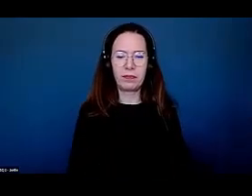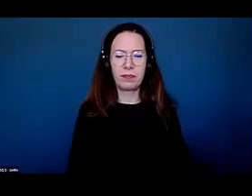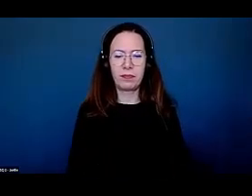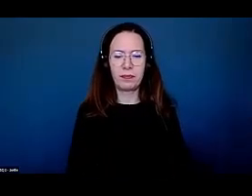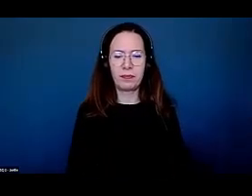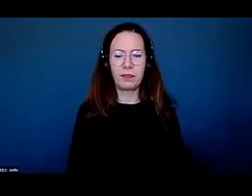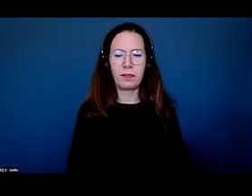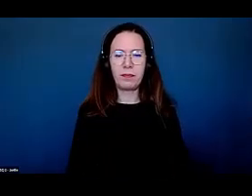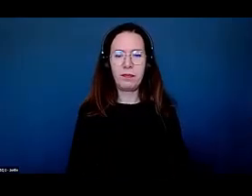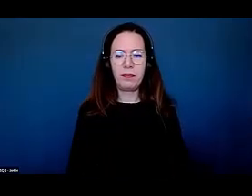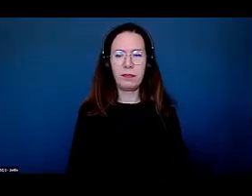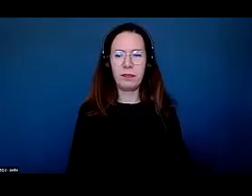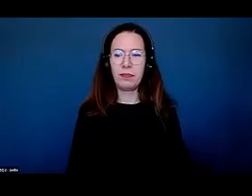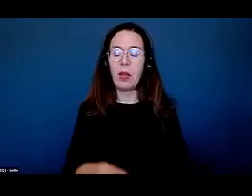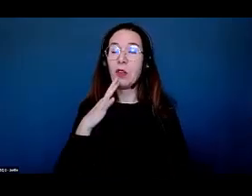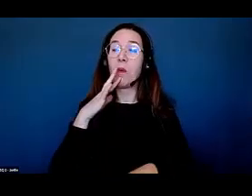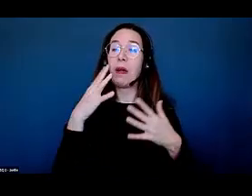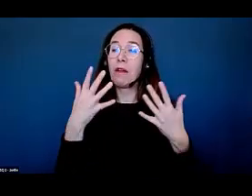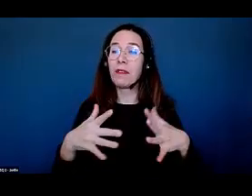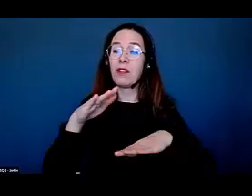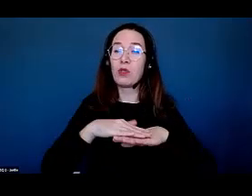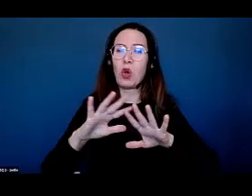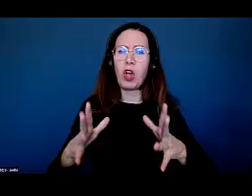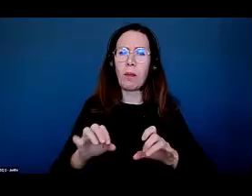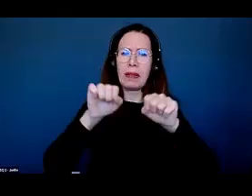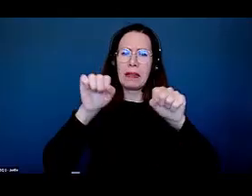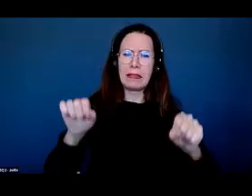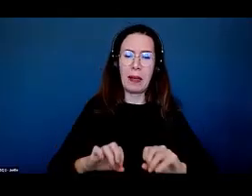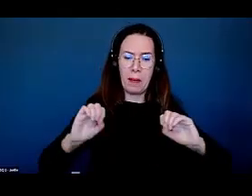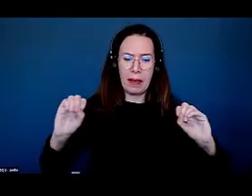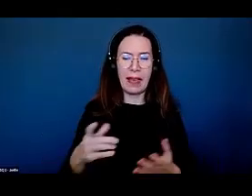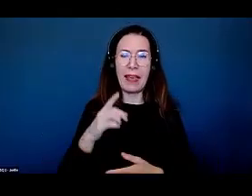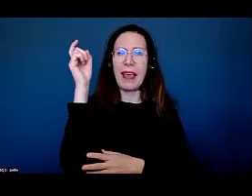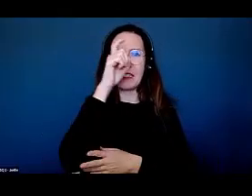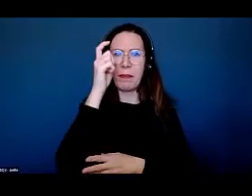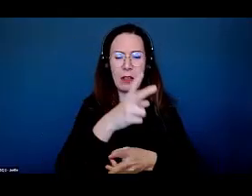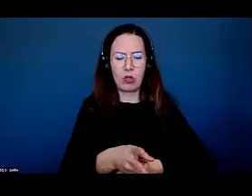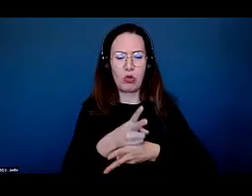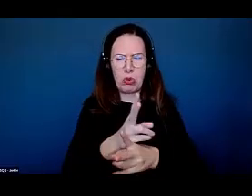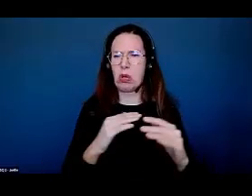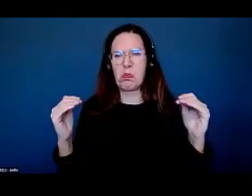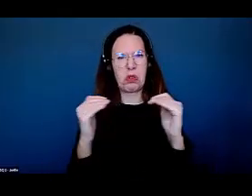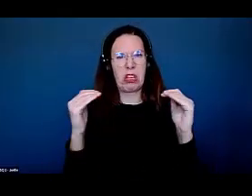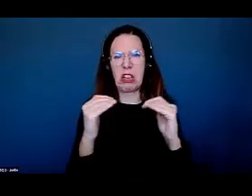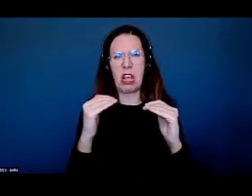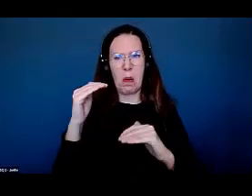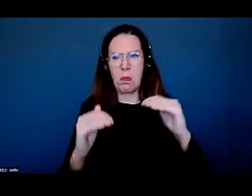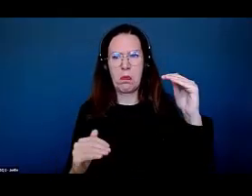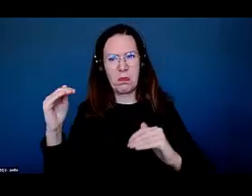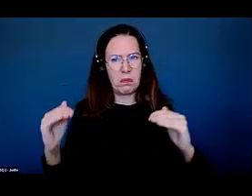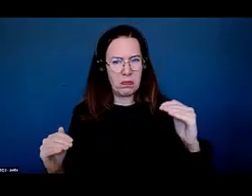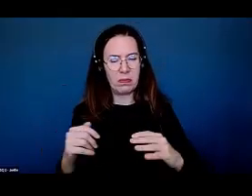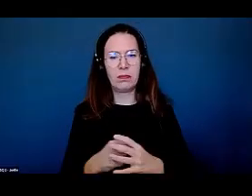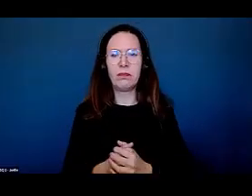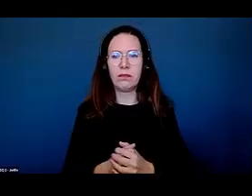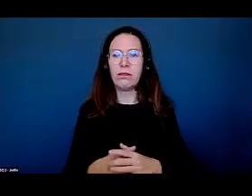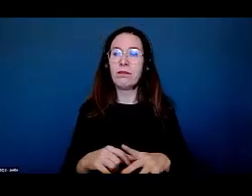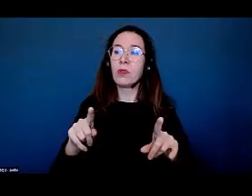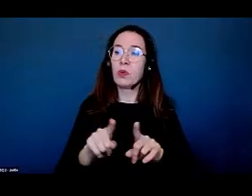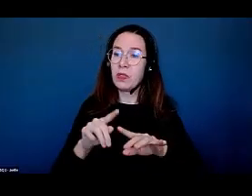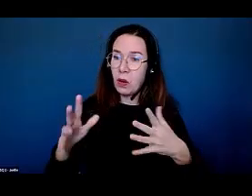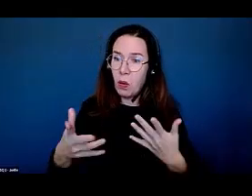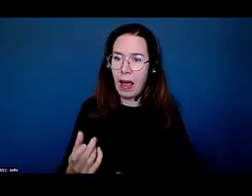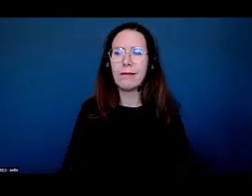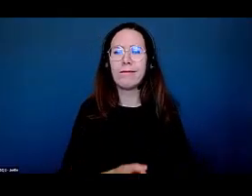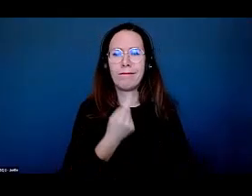Nous avons parlé de la manière dont les systèmes créent des expériences de soins inéquitables et